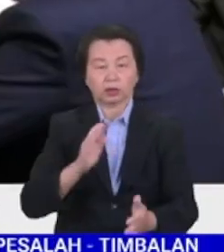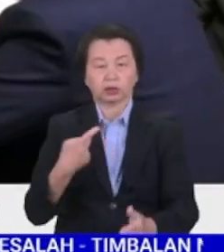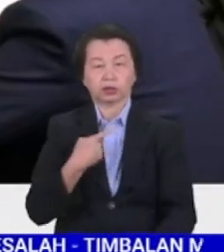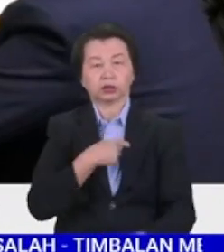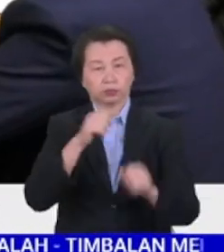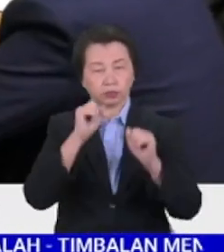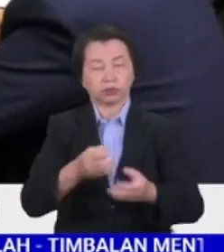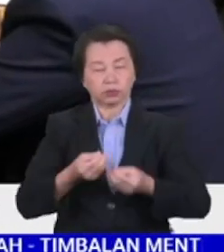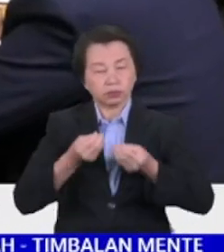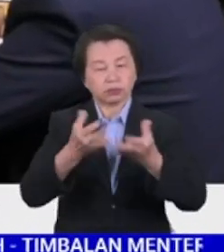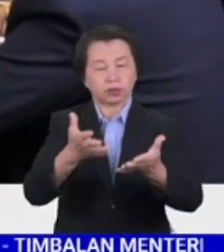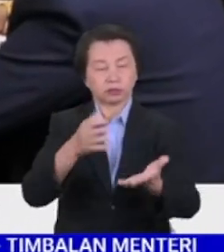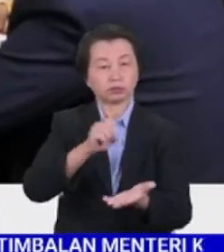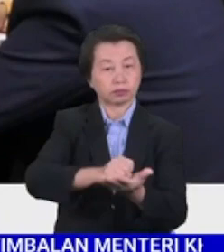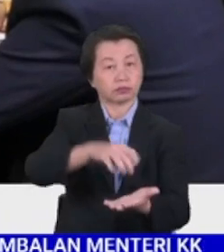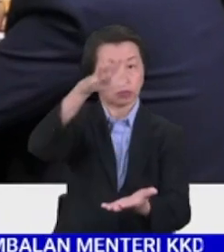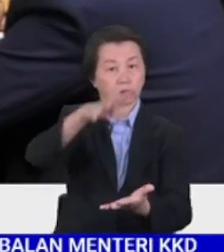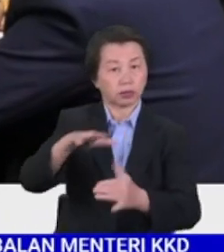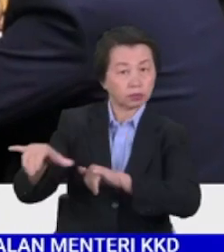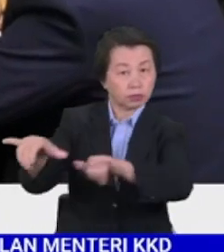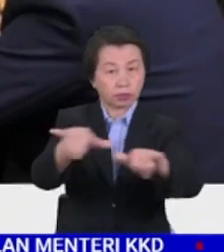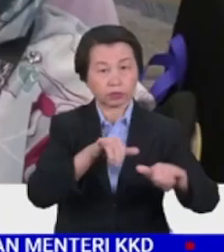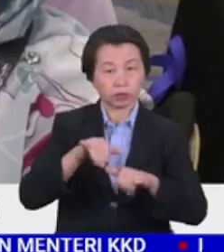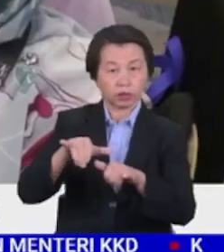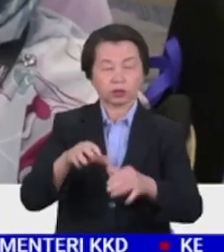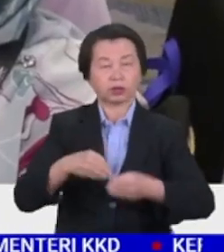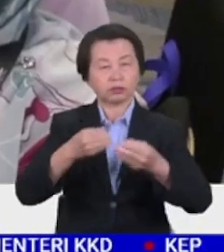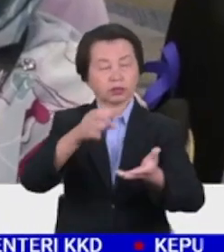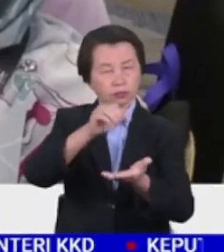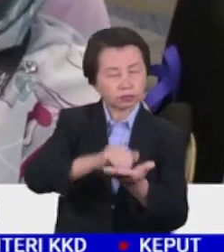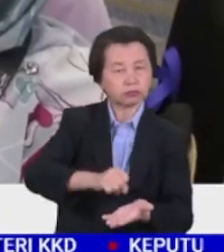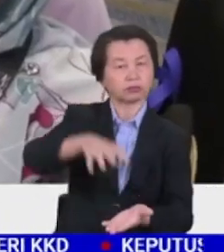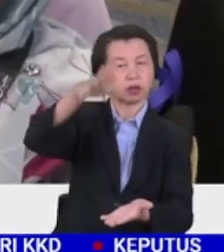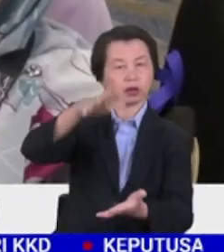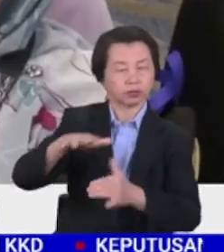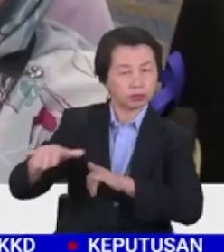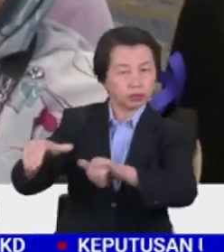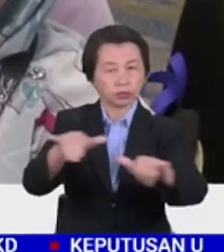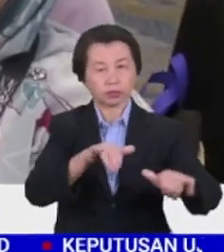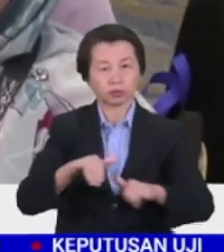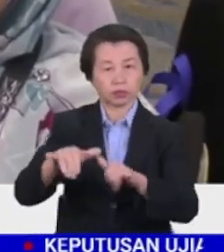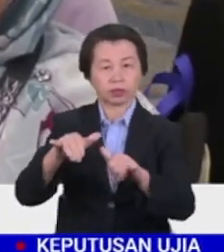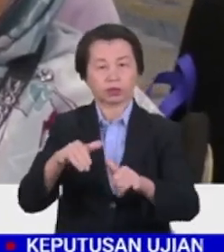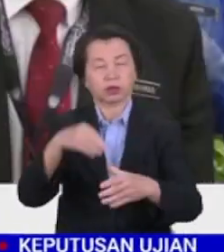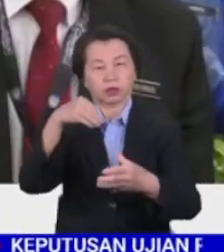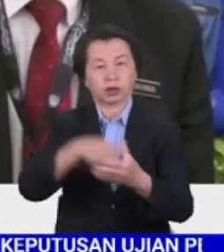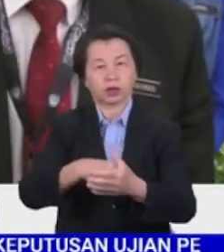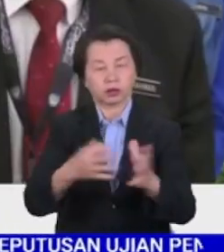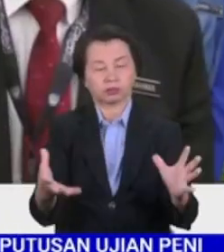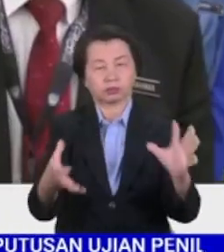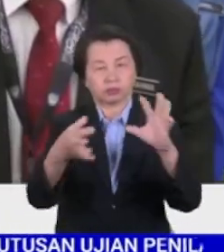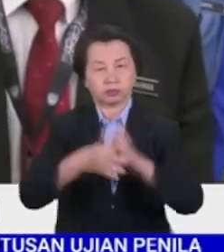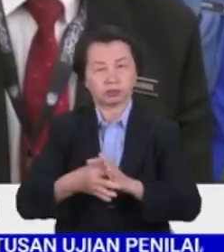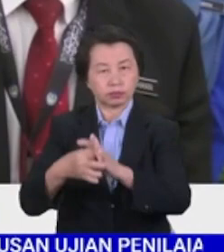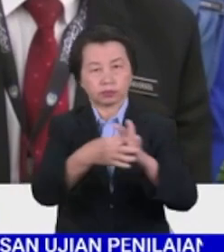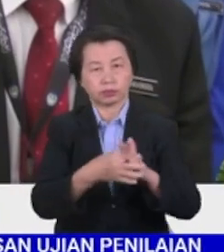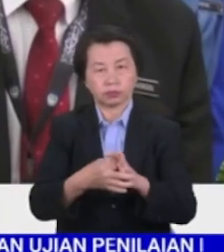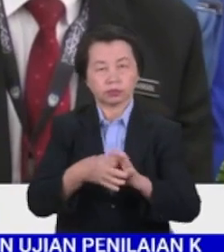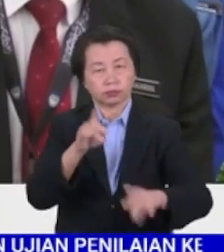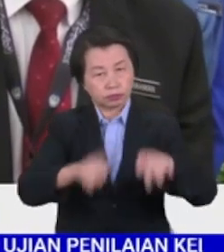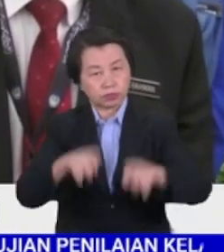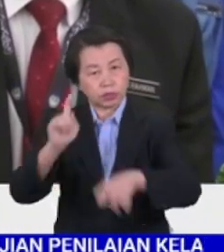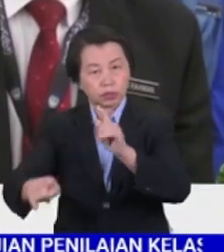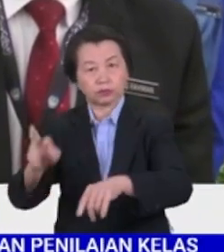dapat memberikan kemakmuran bersama dan menyumbang kepada kemakmuran bersama terutama dalam menyatupadukan pelbagai